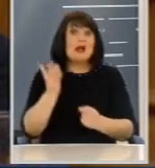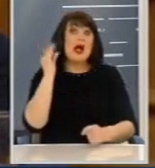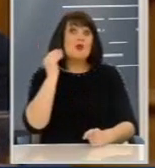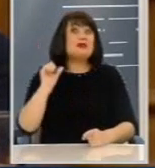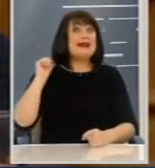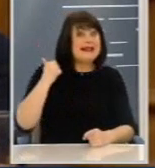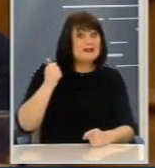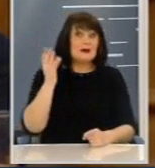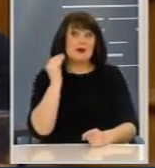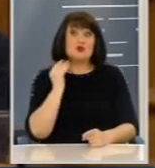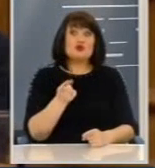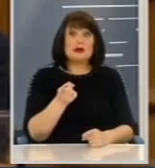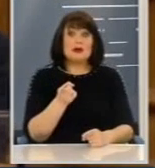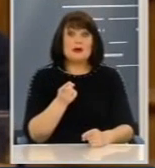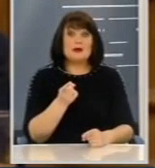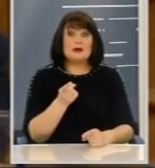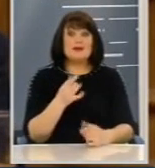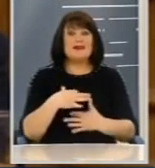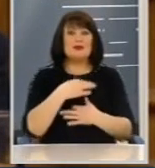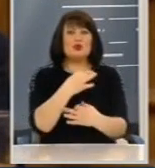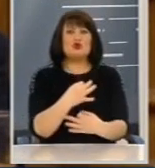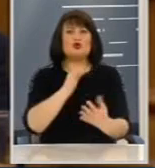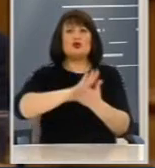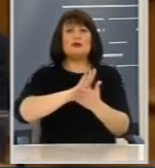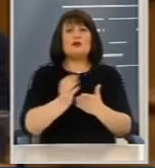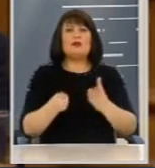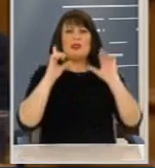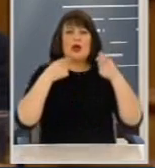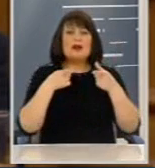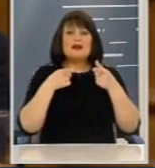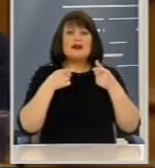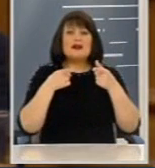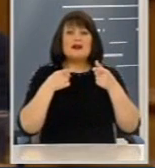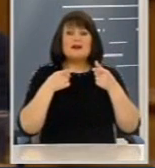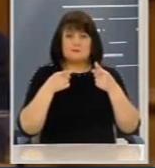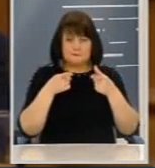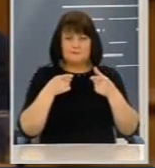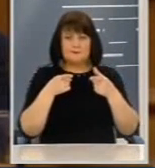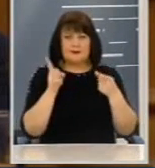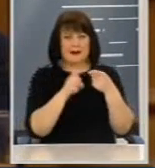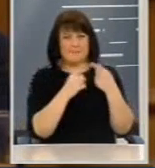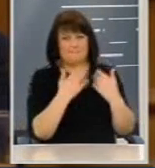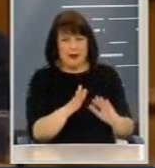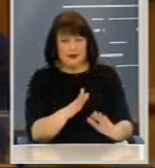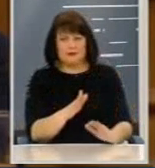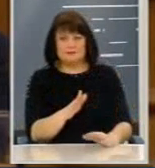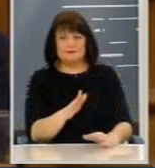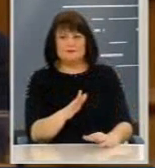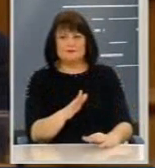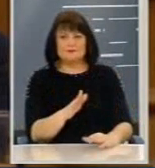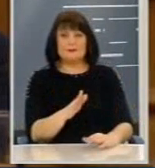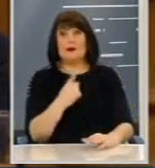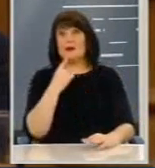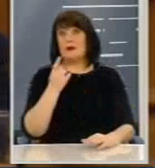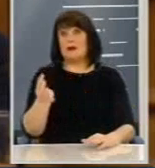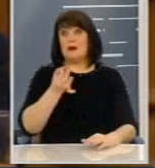χθες τον εκπρόσωπο τύπου της Νέας Δημοκρατίας, λίγο μετά από αυτή τη συνάντηση για την οποία είπα ότι είναι απόρριτα,